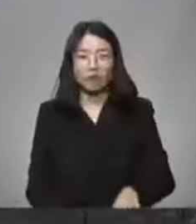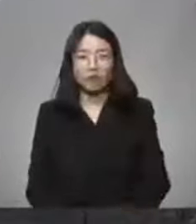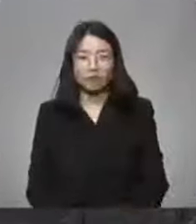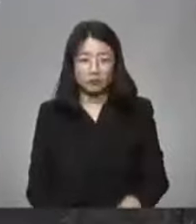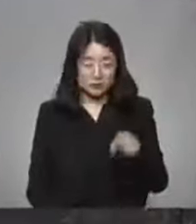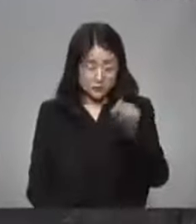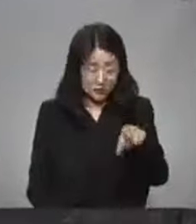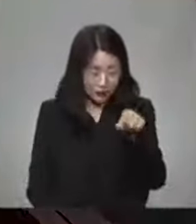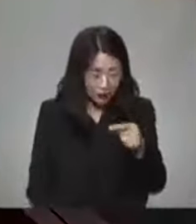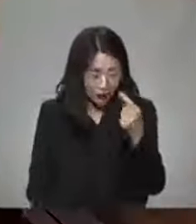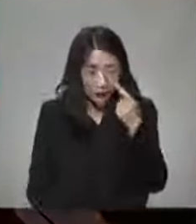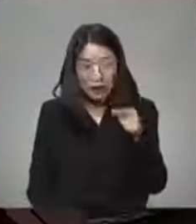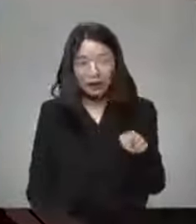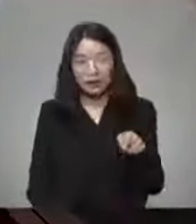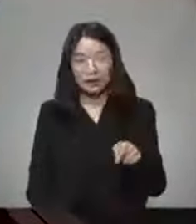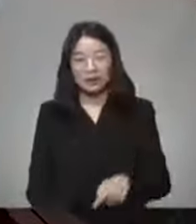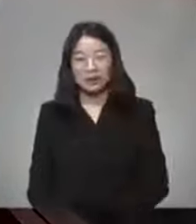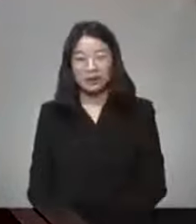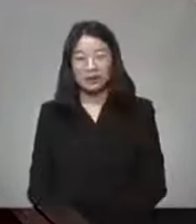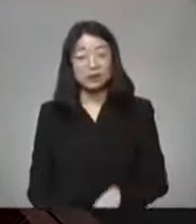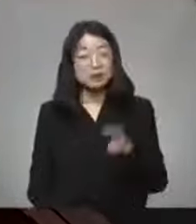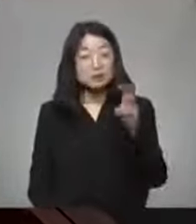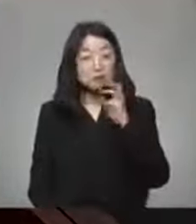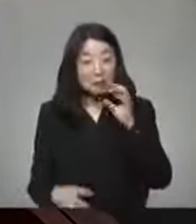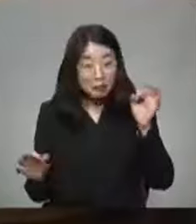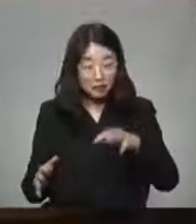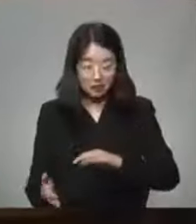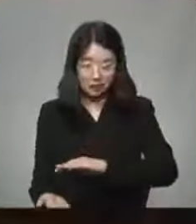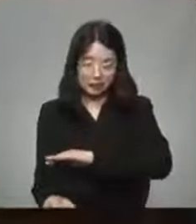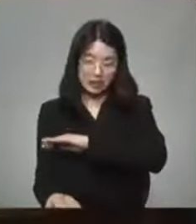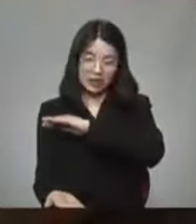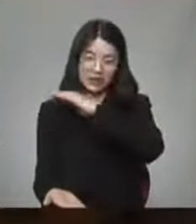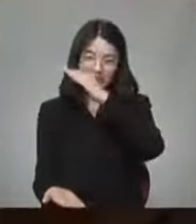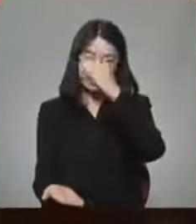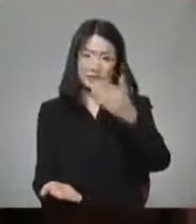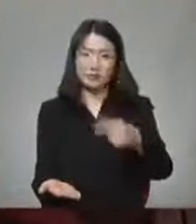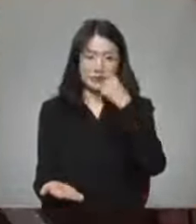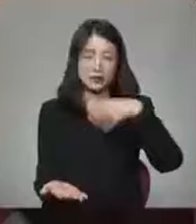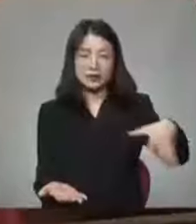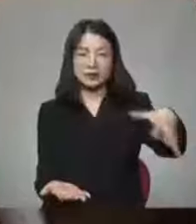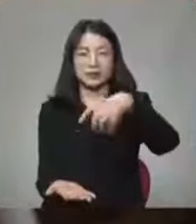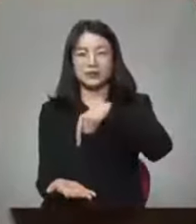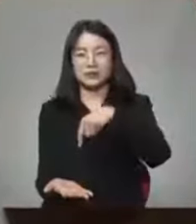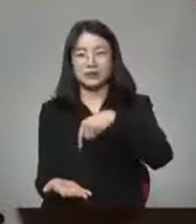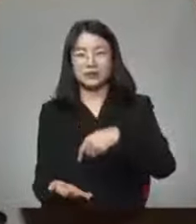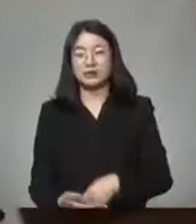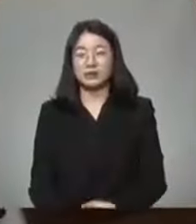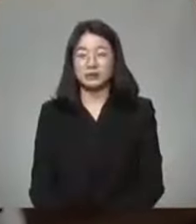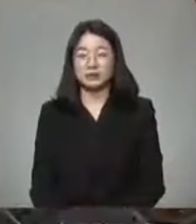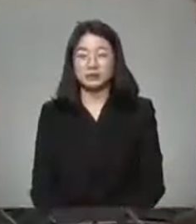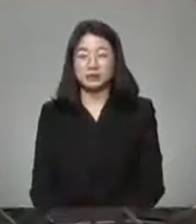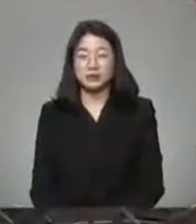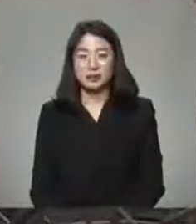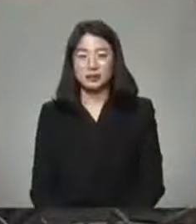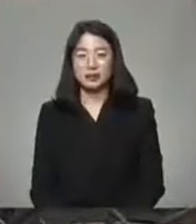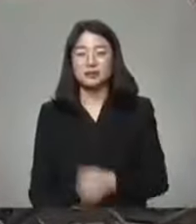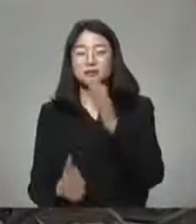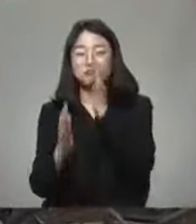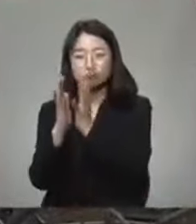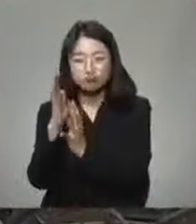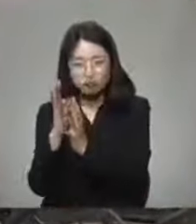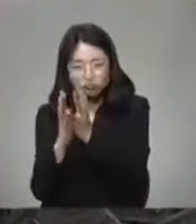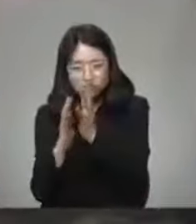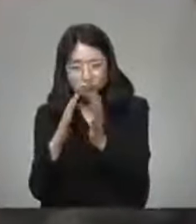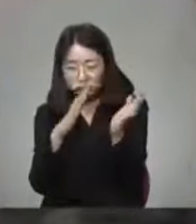쪼아대는 모습도 눈에 뜁니다 30분도 한 때 칸우 한척이 가득 찰 정도로 쓰레기가 모입니다 잠복하고 그다음에